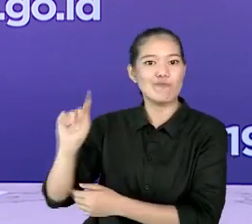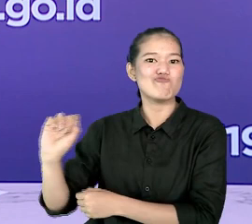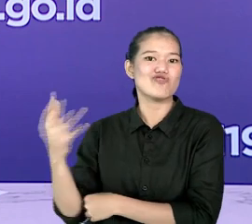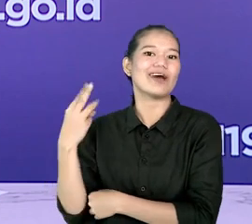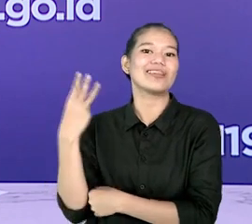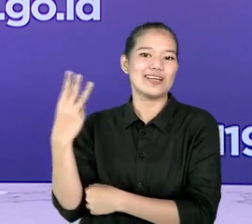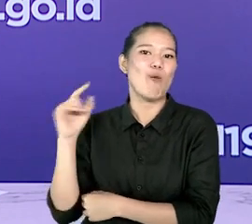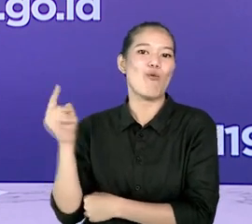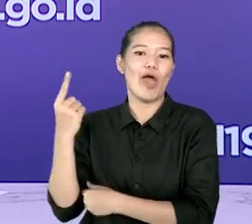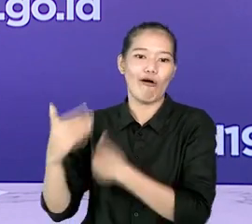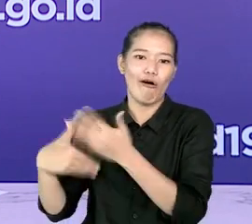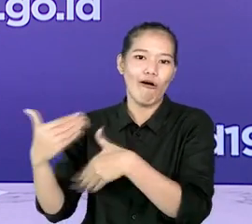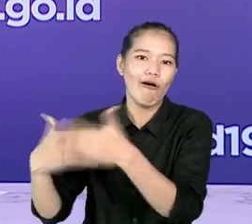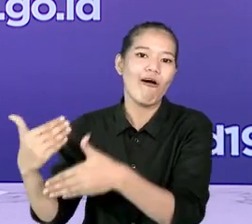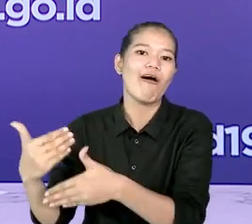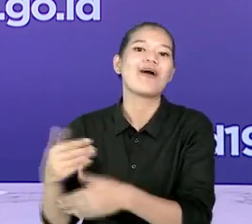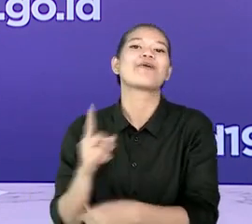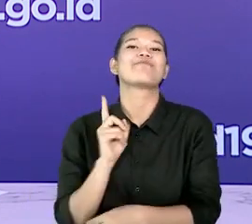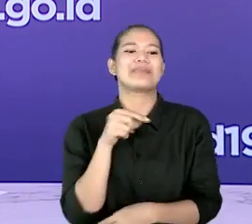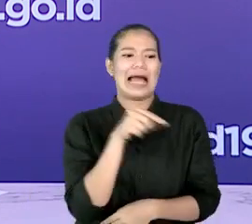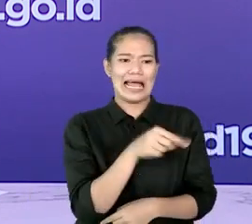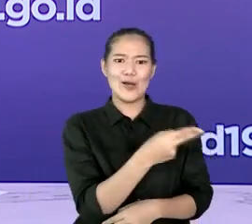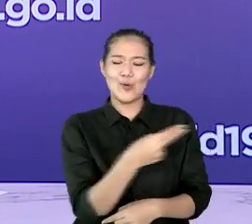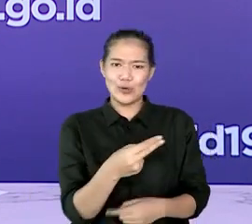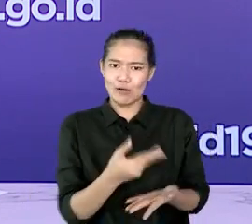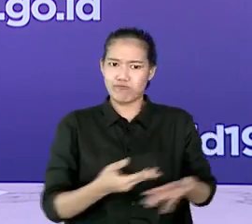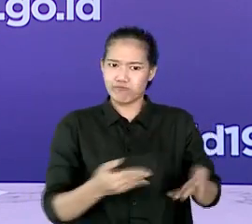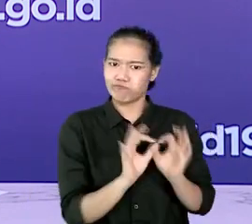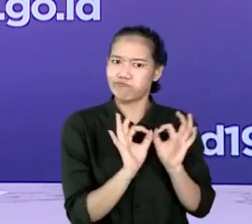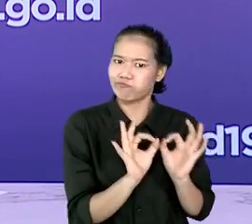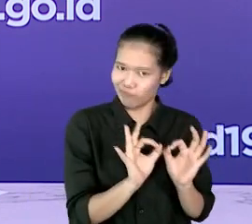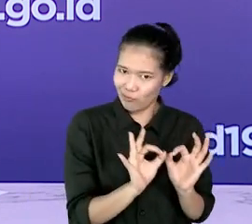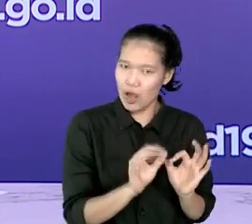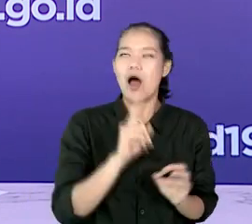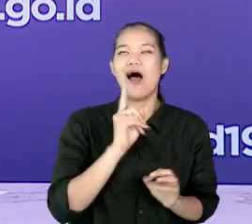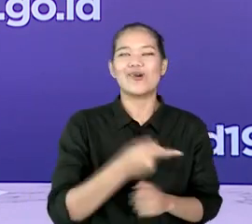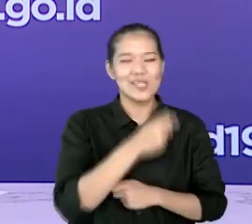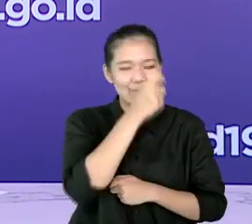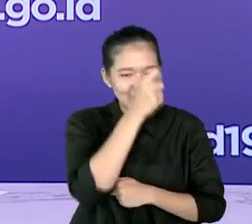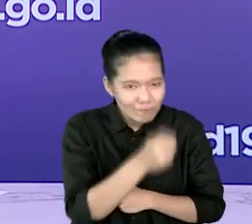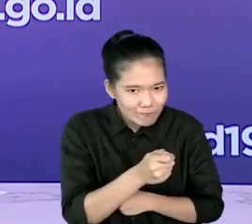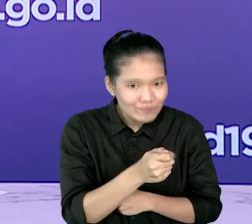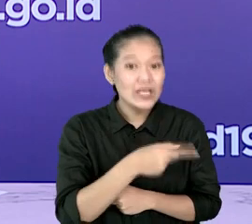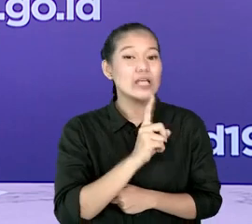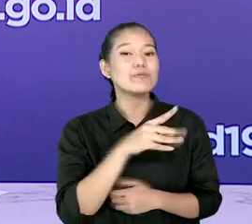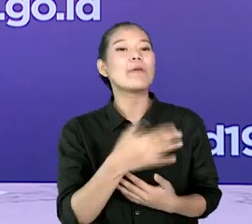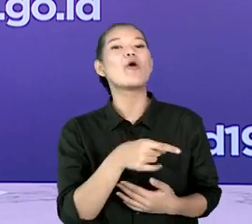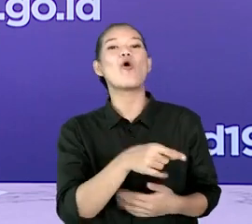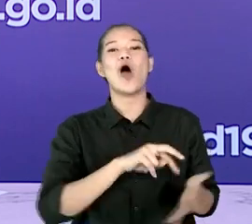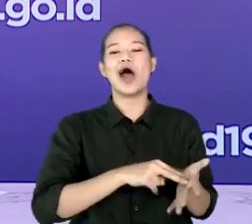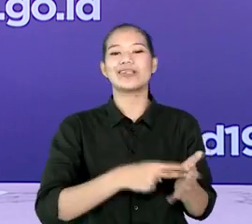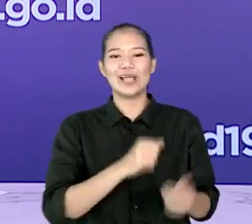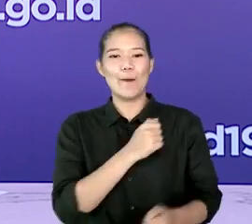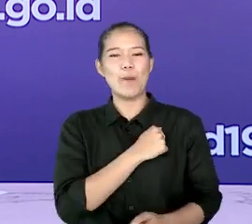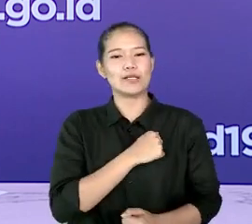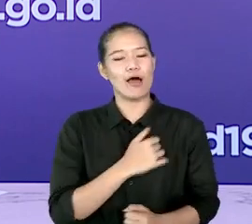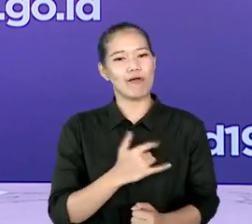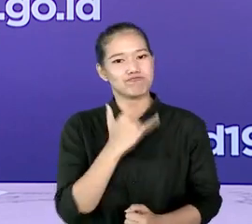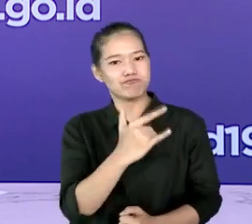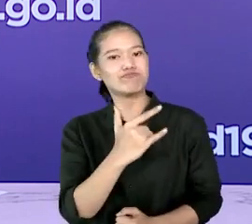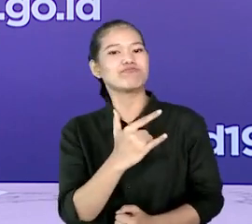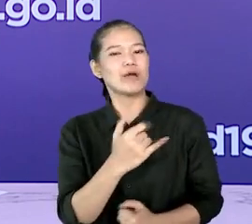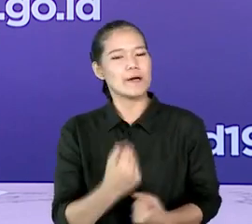ketiga perkembangan yang baik ini sudah sepatutnya kita apresiasi karena menunjukkan ketahanan bangsa kita